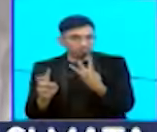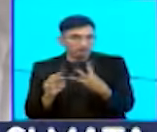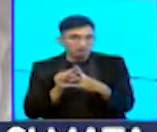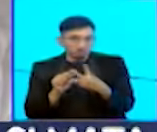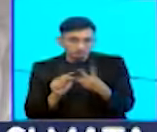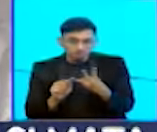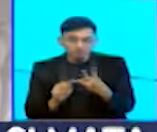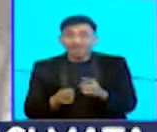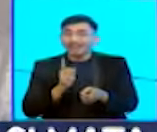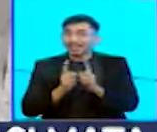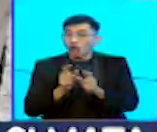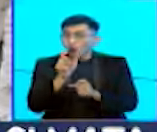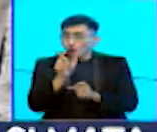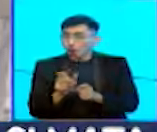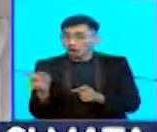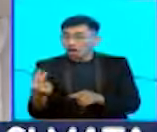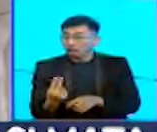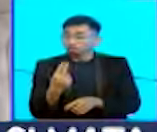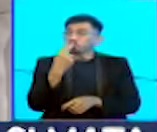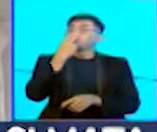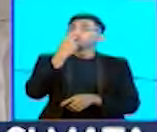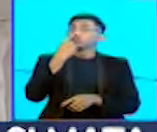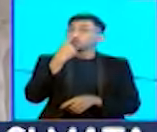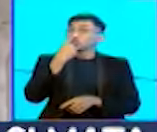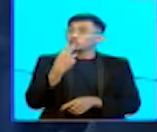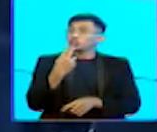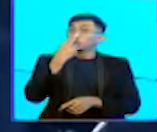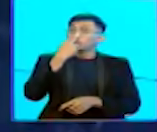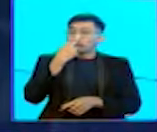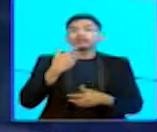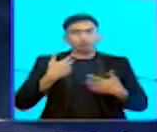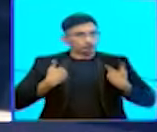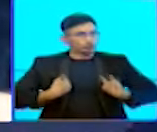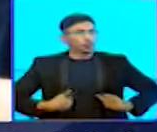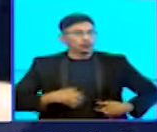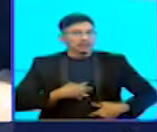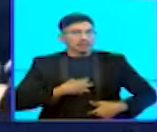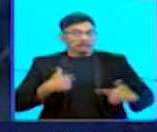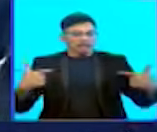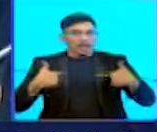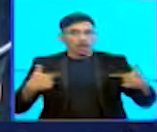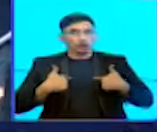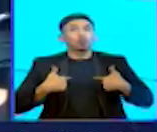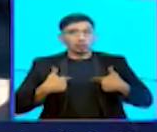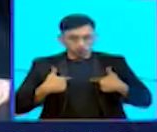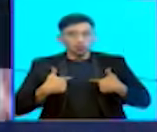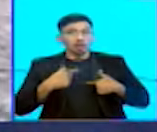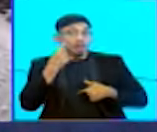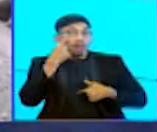terhirup oleh manusia dalam jumlah besar, gas yang keluar dari semburan lumpur dapat membahayakan pernafasan dan bisa menimbulkan iritasi mata.